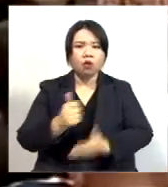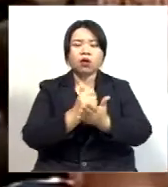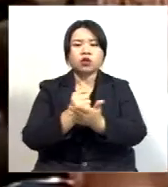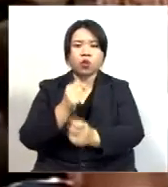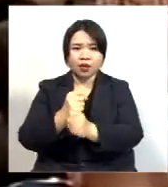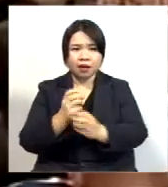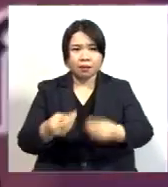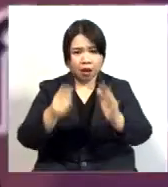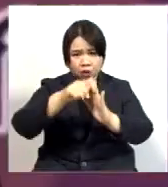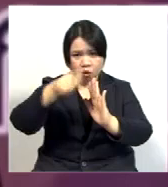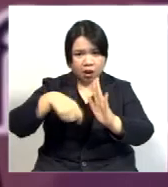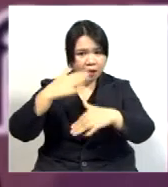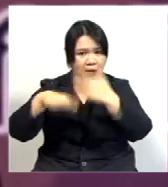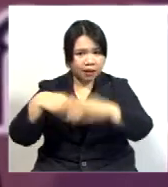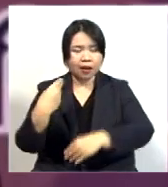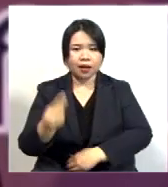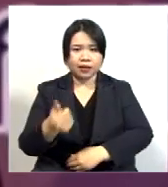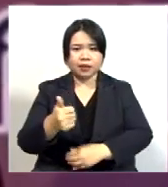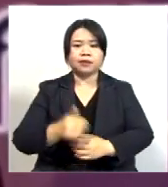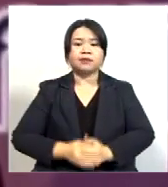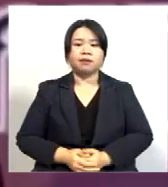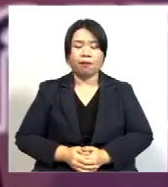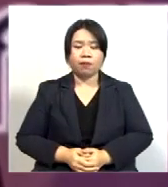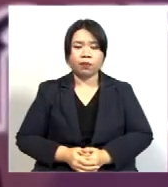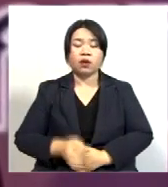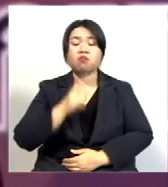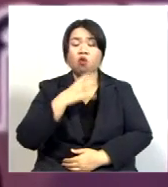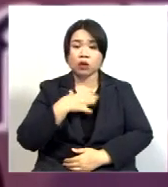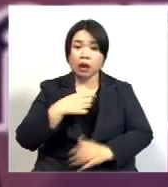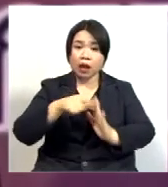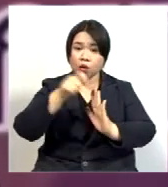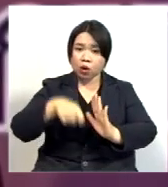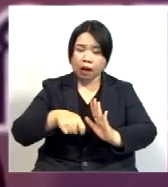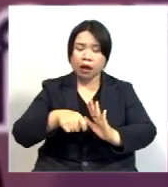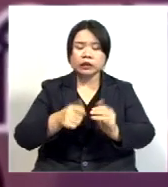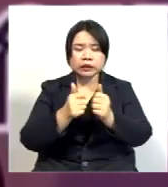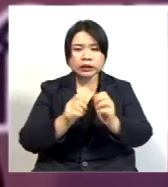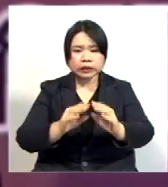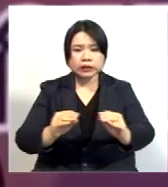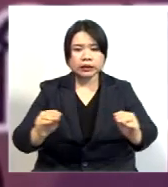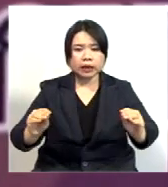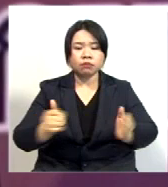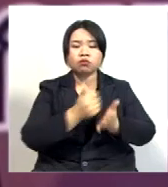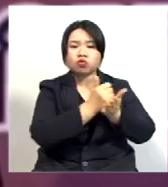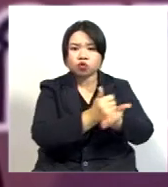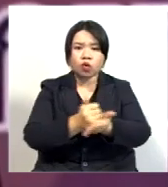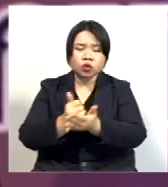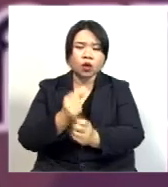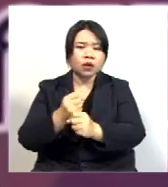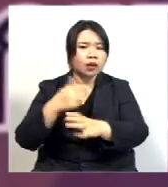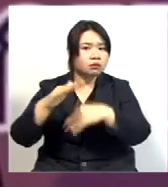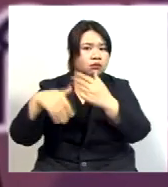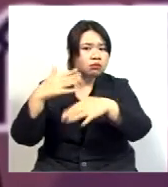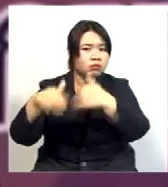โคราชก้าวเดินต่อไป โคราชแล้วเป็นปกติสุขเหมือนเดิมนะครับเพราะนั้นก็ต้องช่วยกันทำให้เกิดการขับเคลื่อนในโค